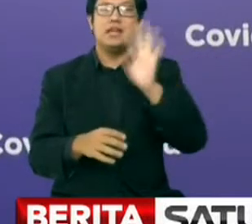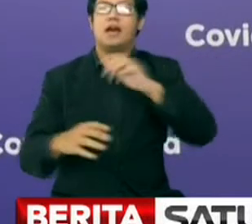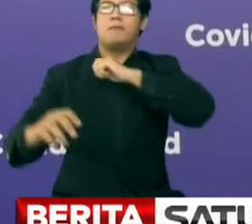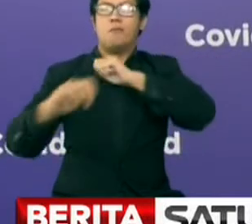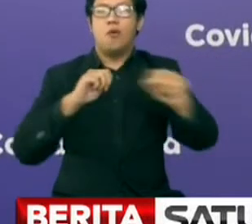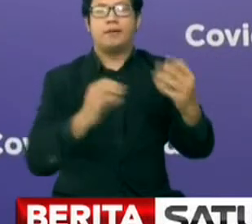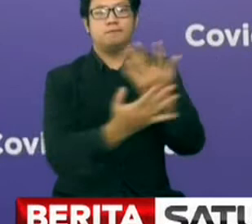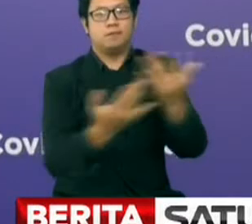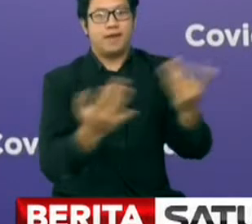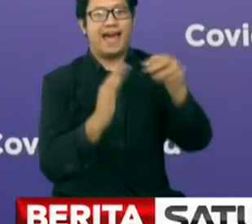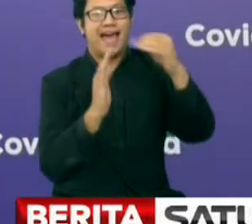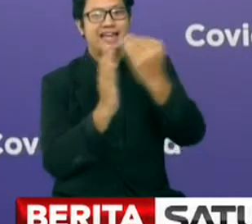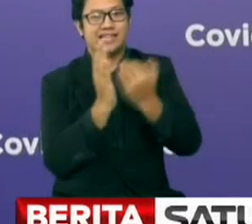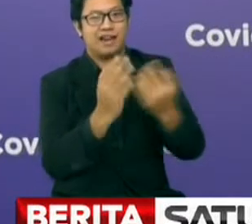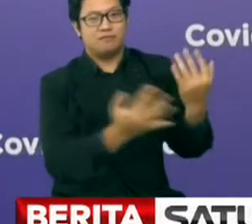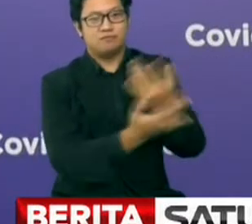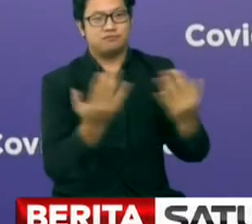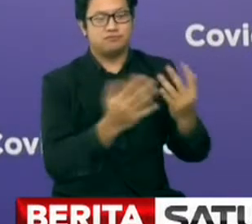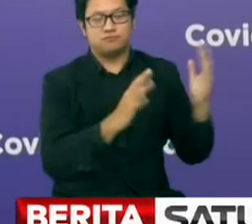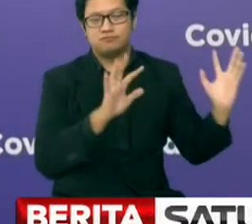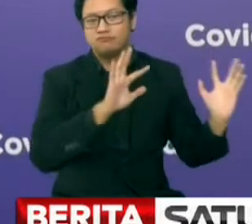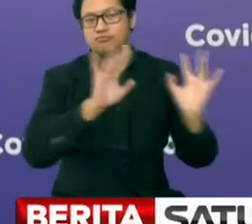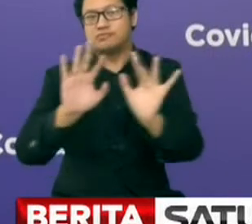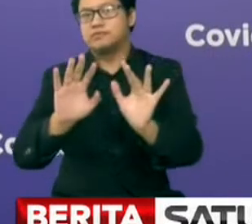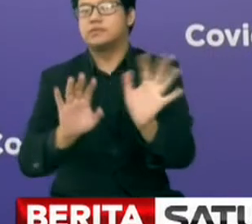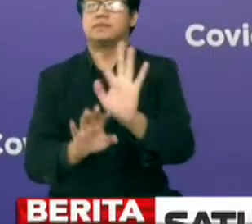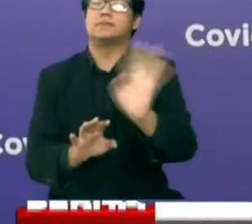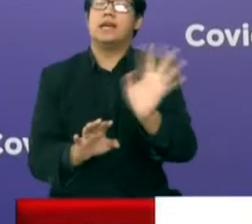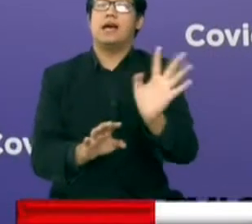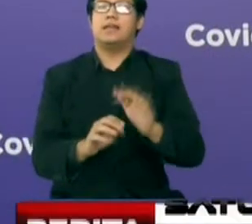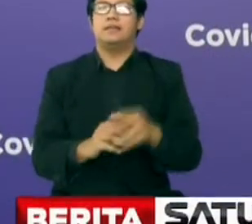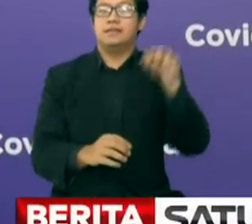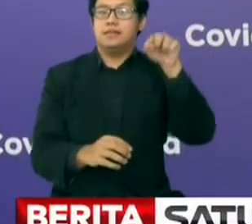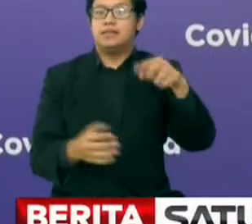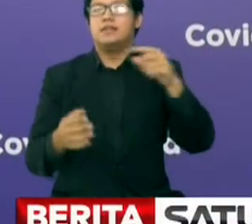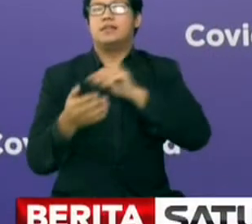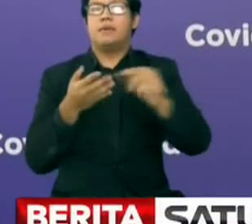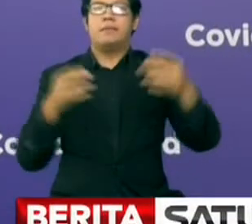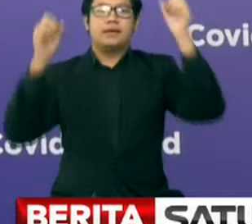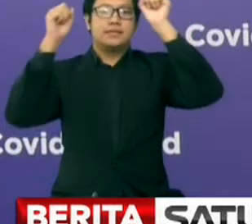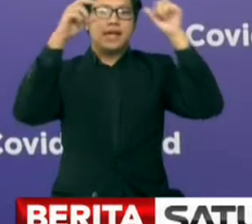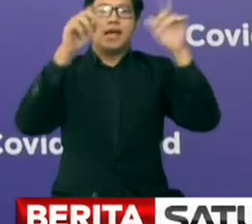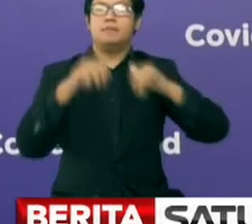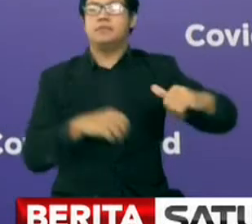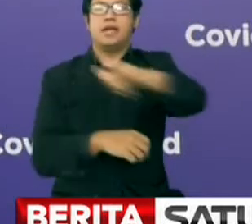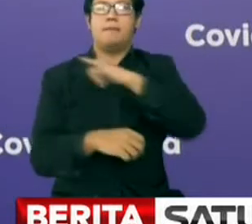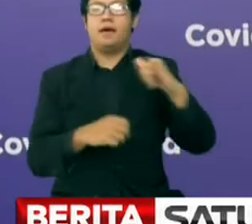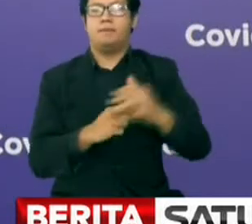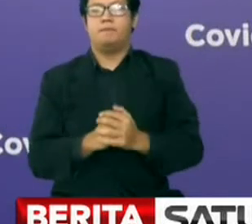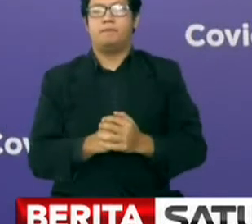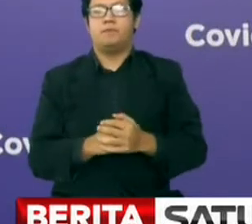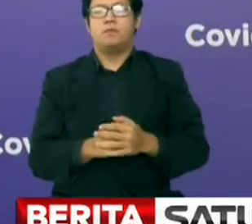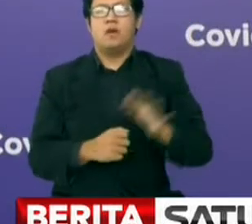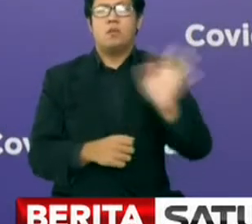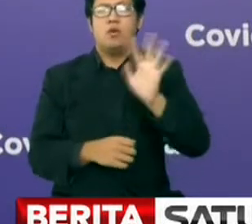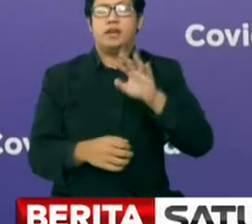kerumunan Hal inilah yang disebut dengan kesadaran kolektif Hai Jadi bukan hanya kemudian